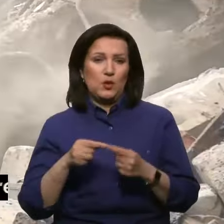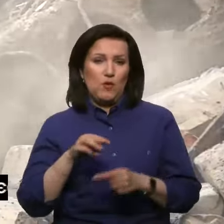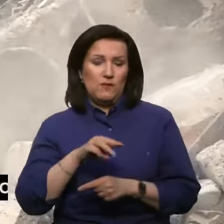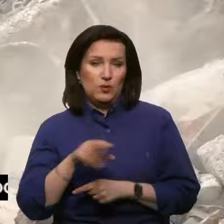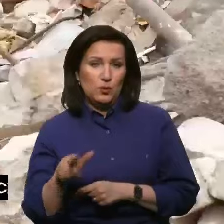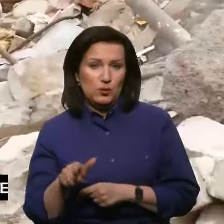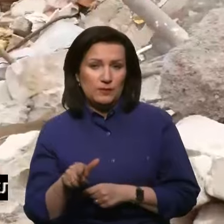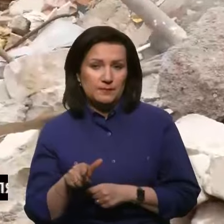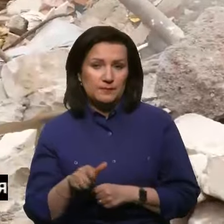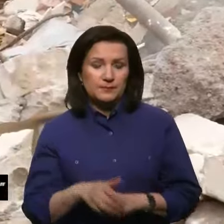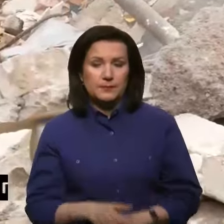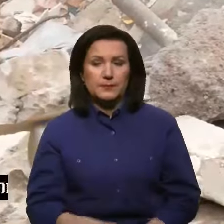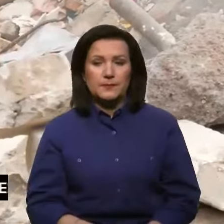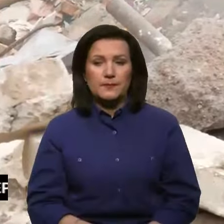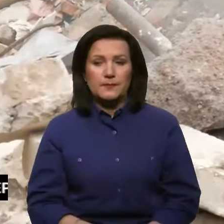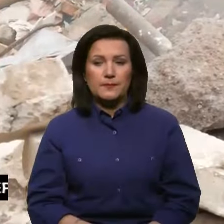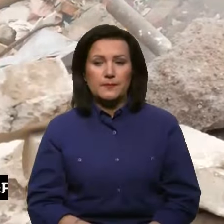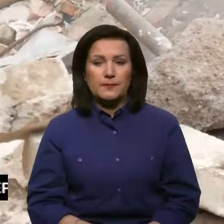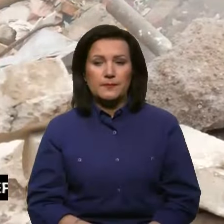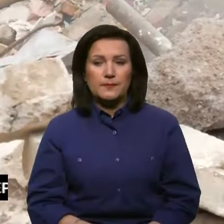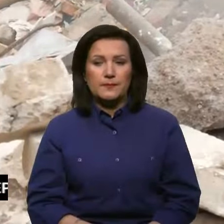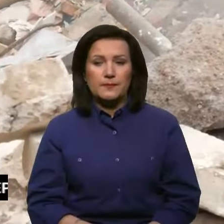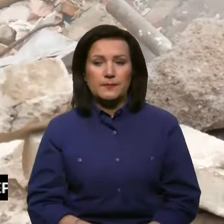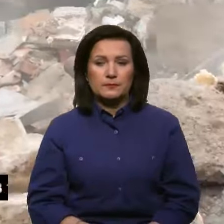речник облпрокуратури Дмитро Чубенко.